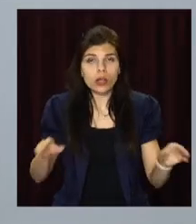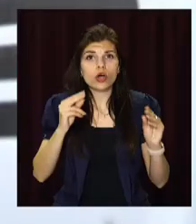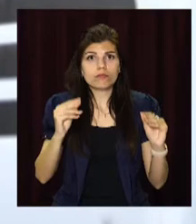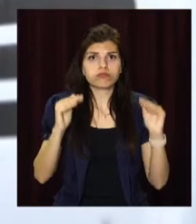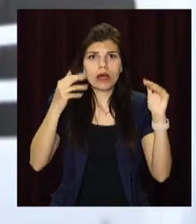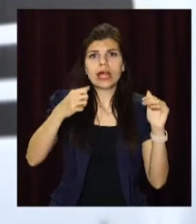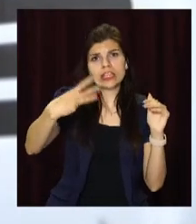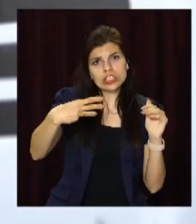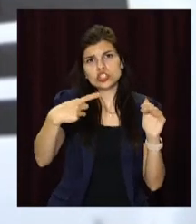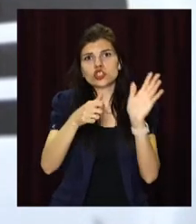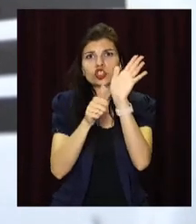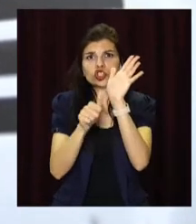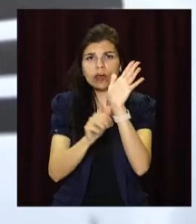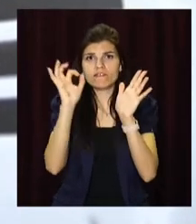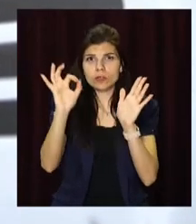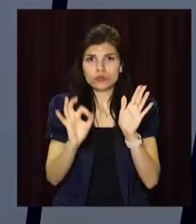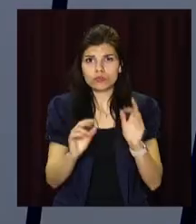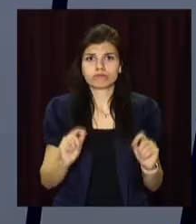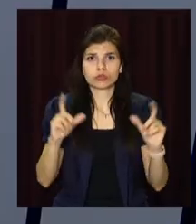на 30-60%.